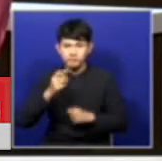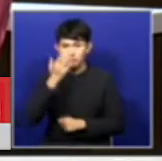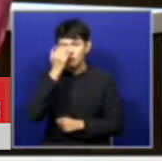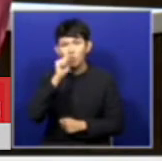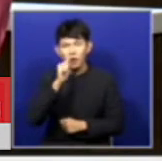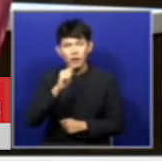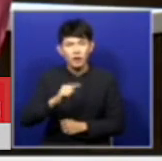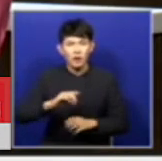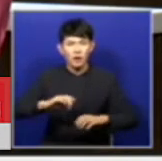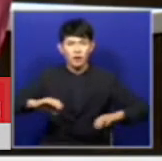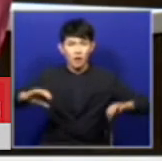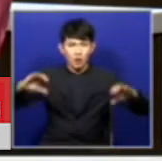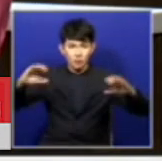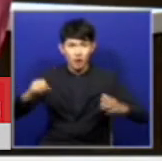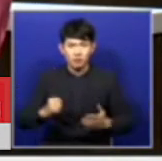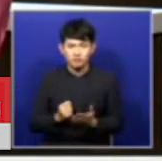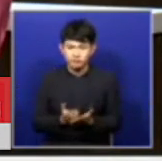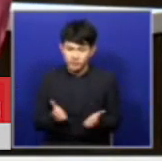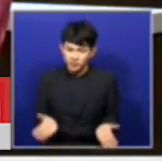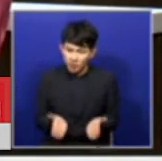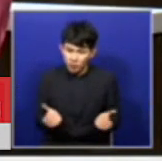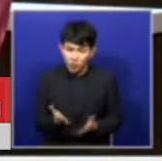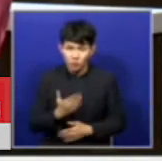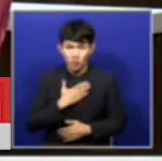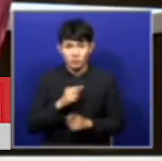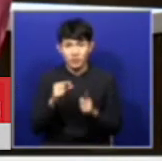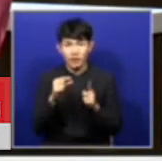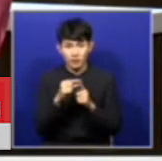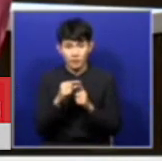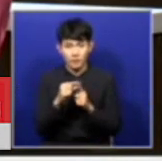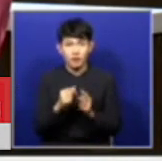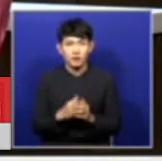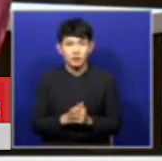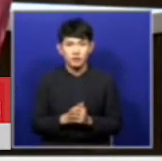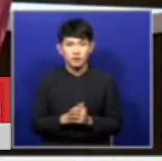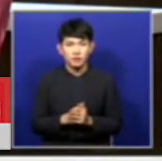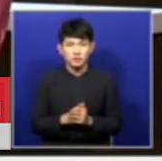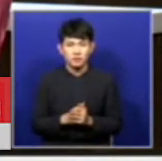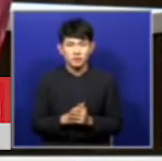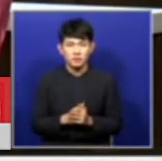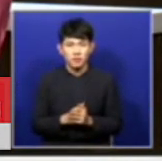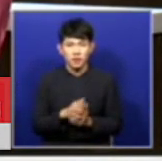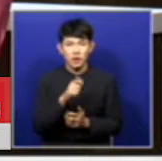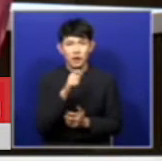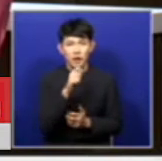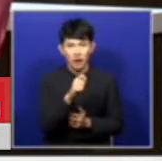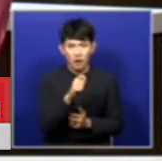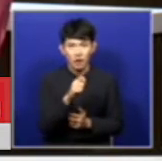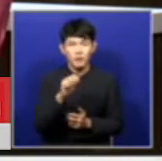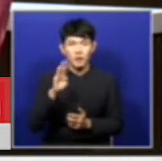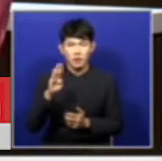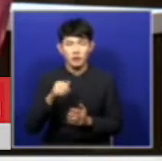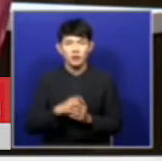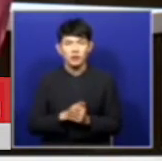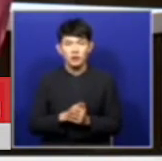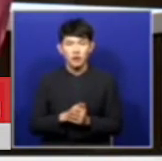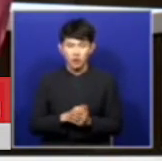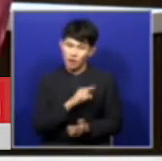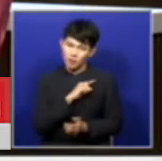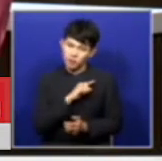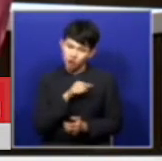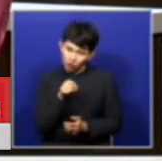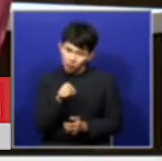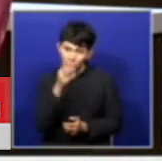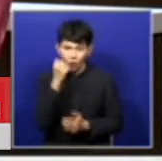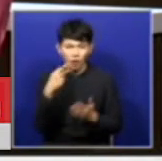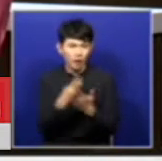ไม่ผลักดันให้เกิดกระบวนการซึ่งผมจะใช้คำว่า accountability ก็คือความรับผิดชอบคุณเอากำไรไป